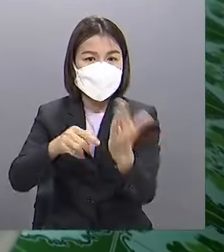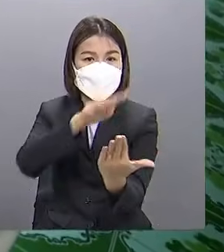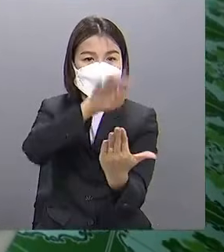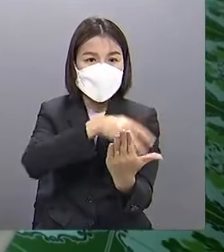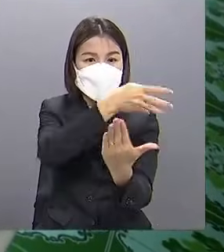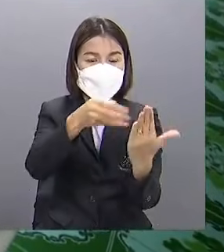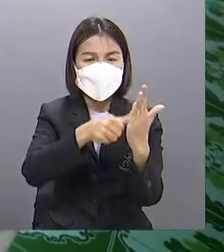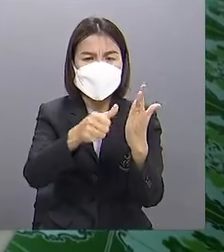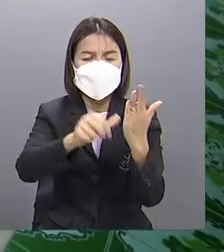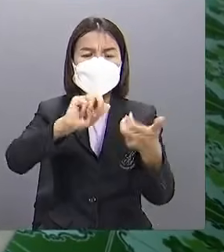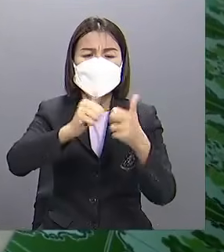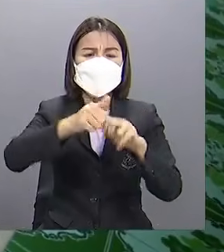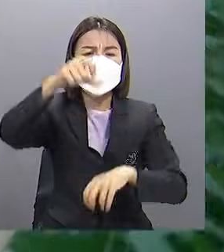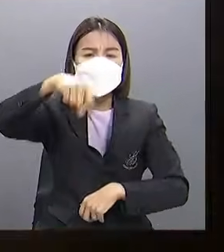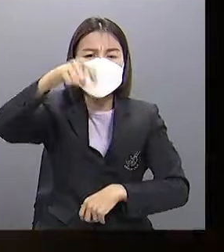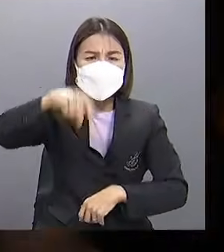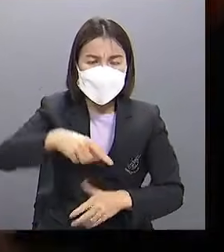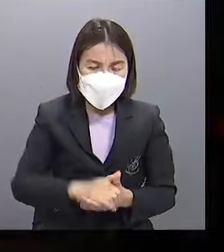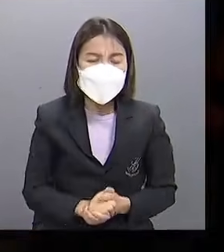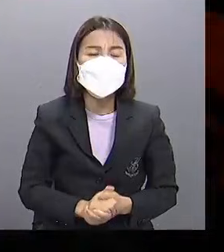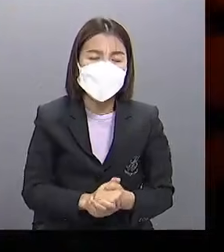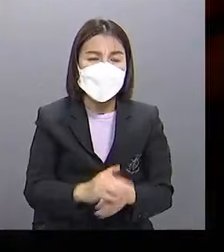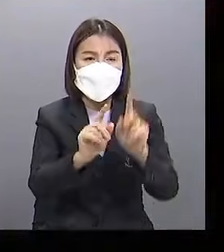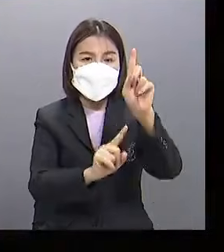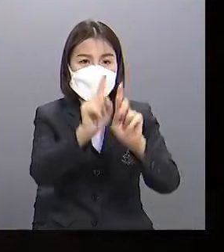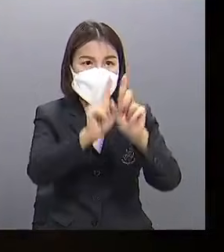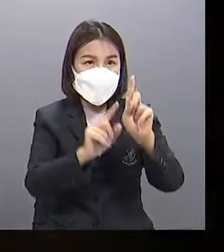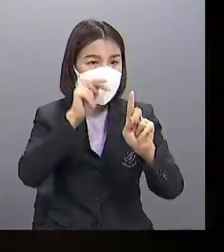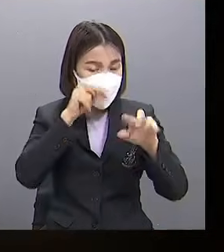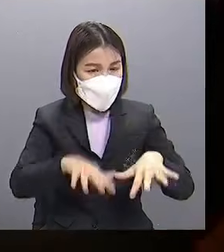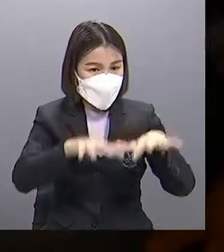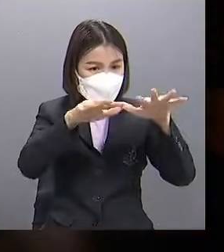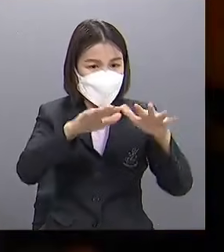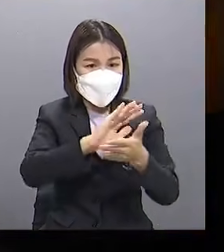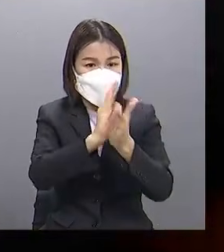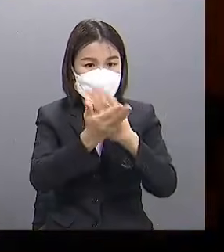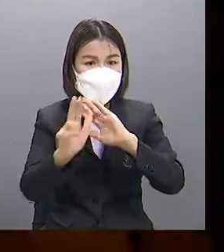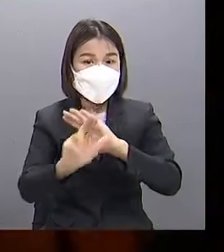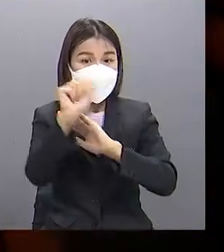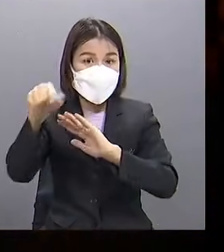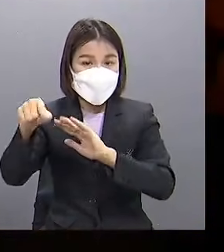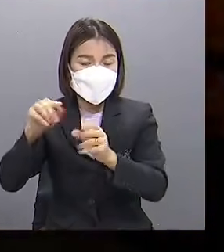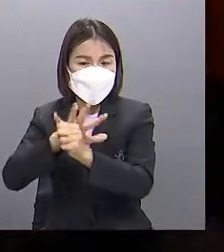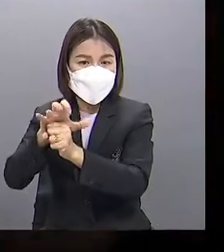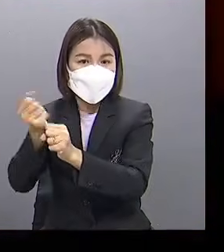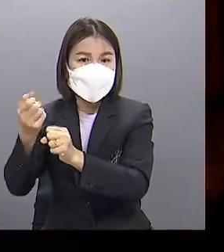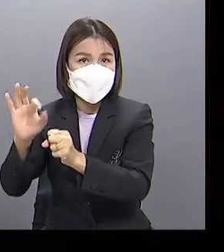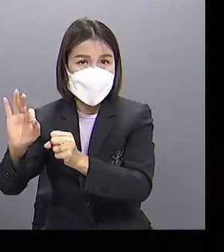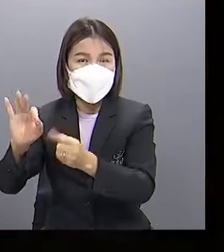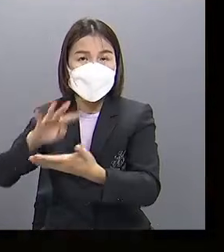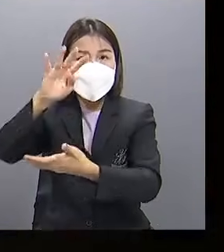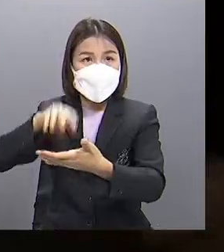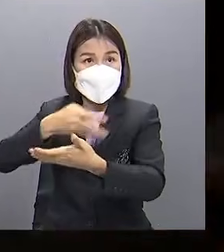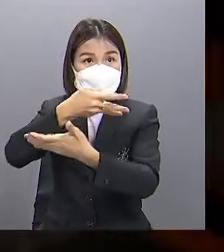วะความเสี่ยงเหตุการณ์ช่วงน้ำท่วมมาปรับใช้กับสถานการณ์โควิด-19 ภายใต้มาตรการ4ต้